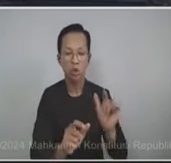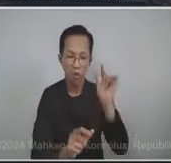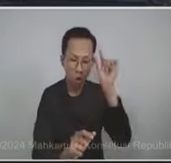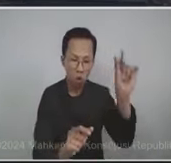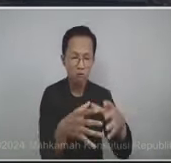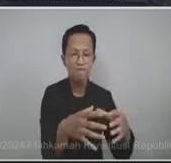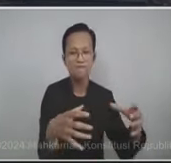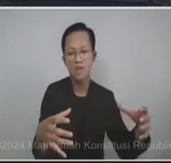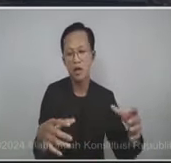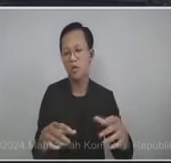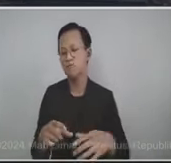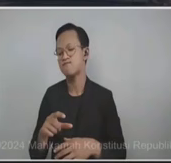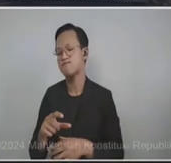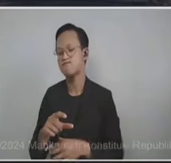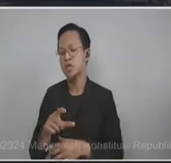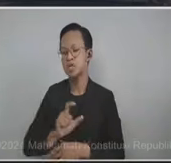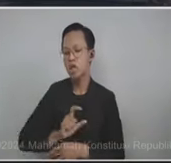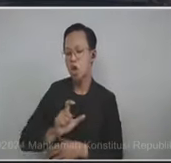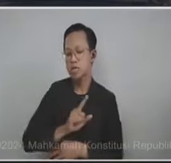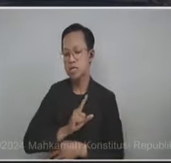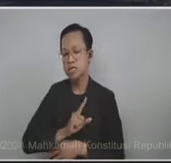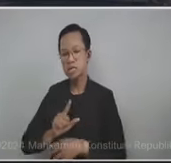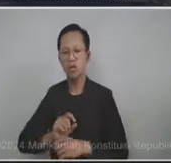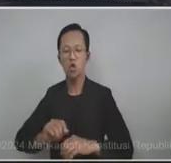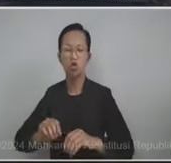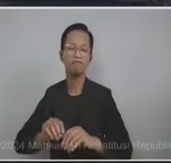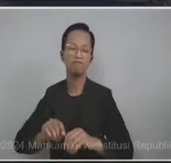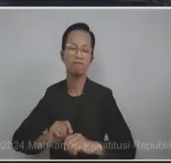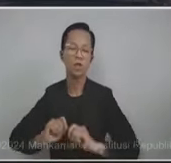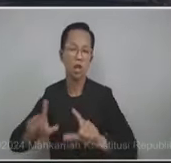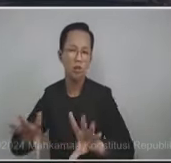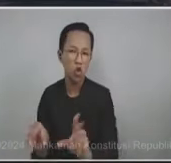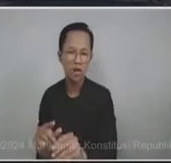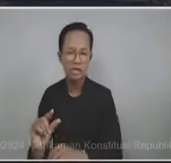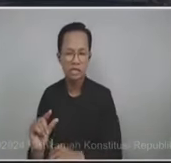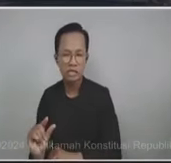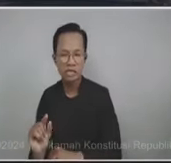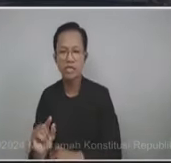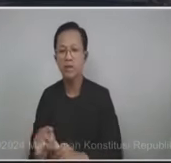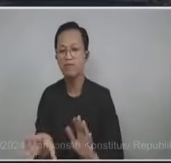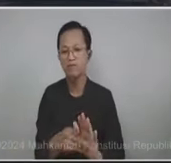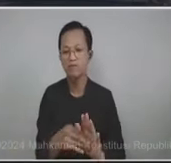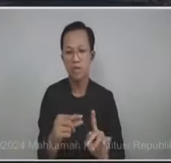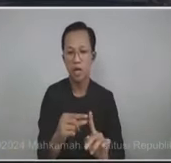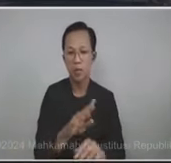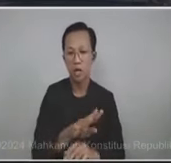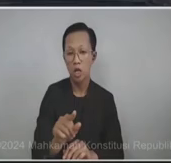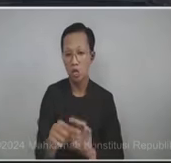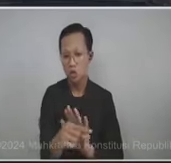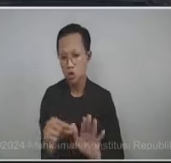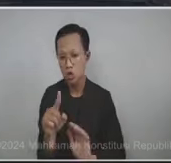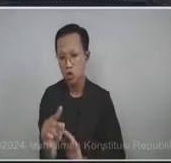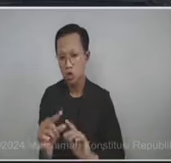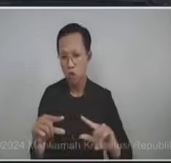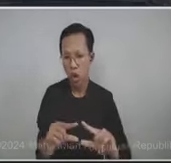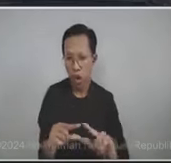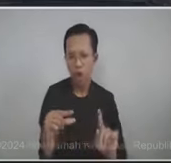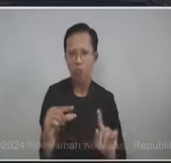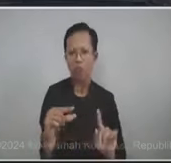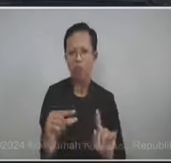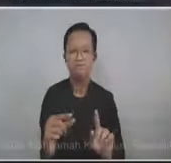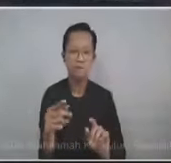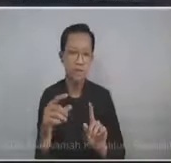melalui jalur perseorangan sebagaimana ditentukan dalam pasal 41 ayat 1 huruf a sampai dengan huruf d dan pasal 41 ayat 2 huruf a